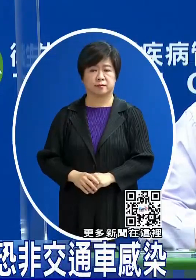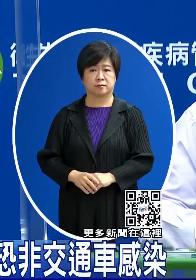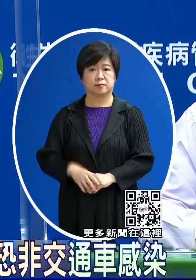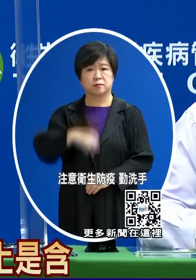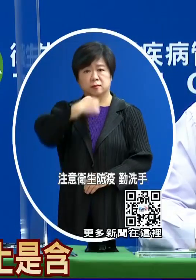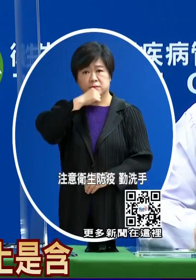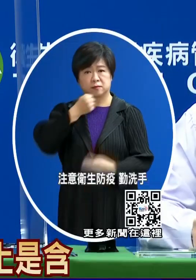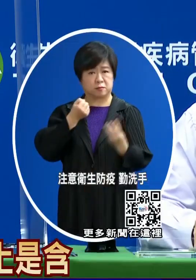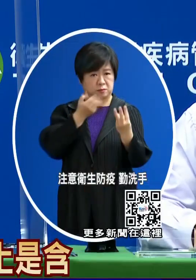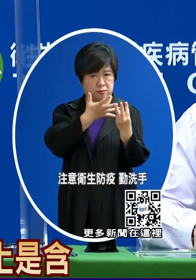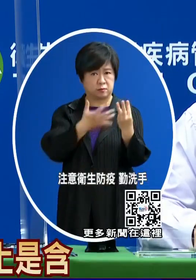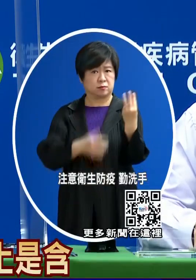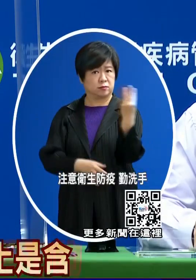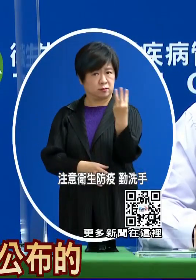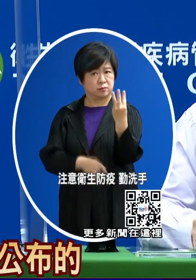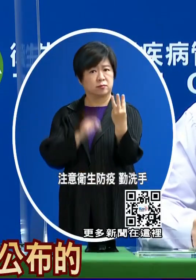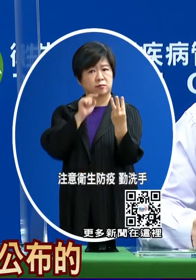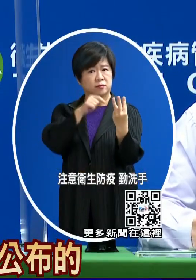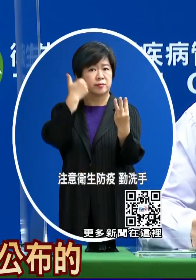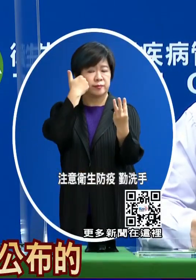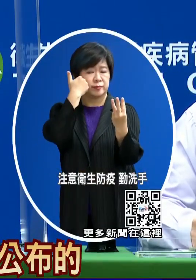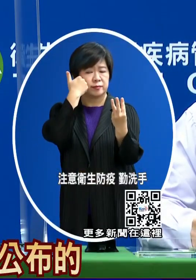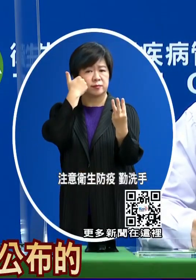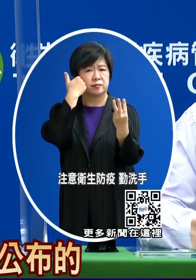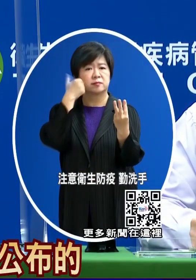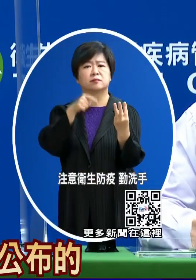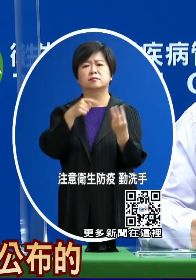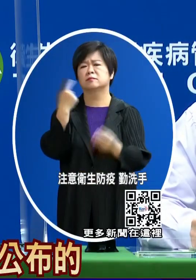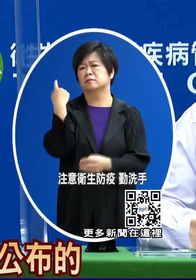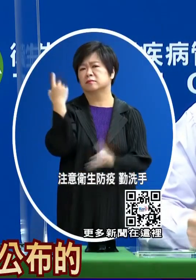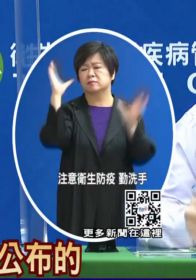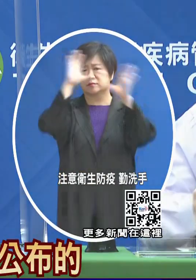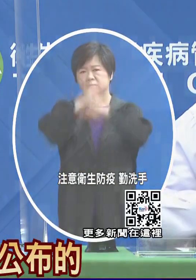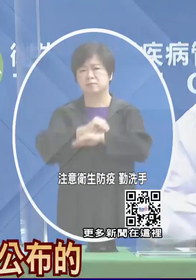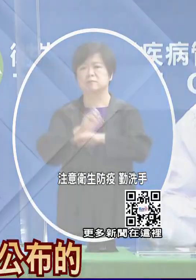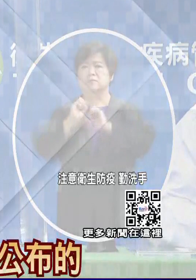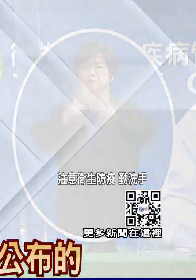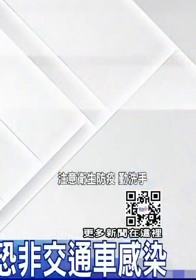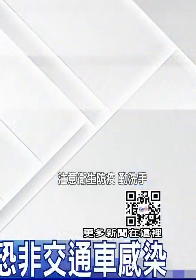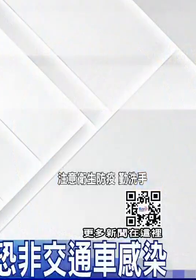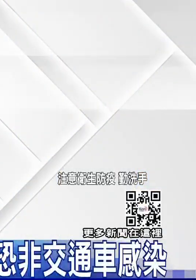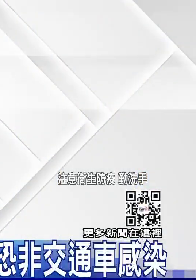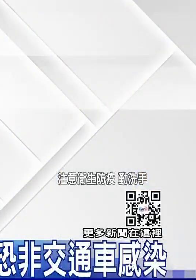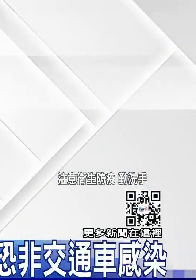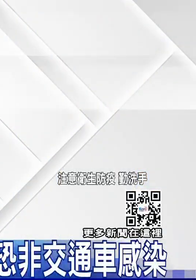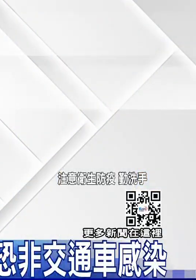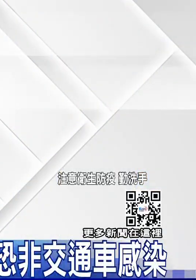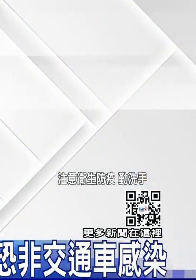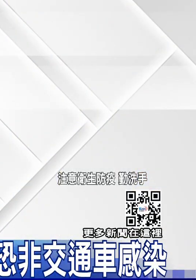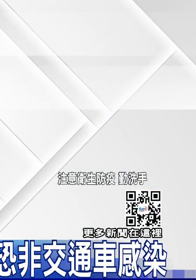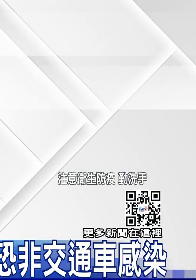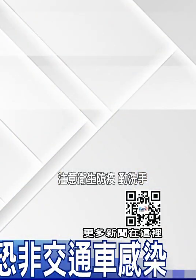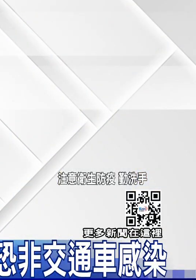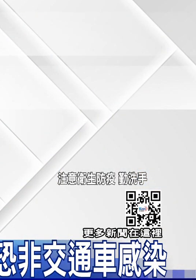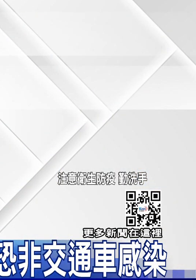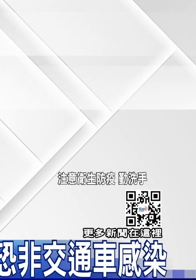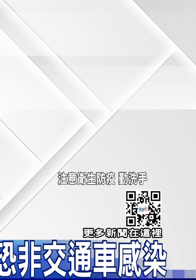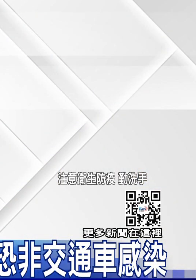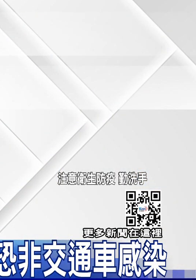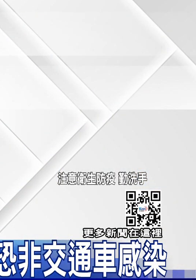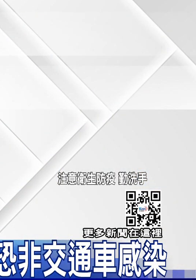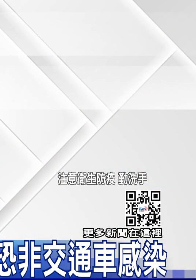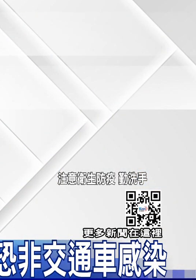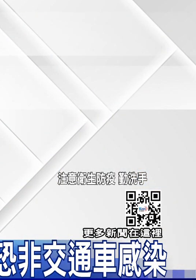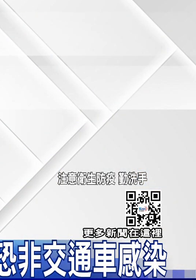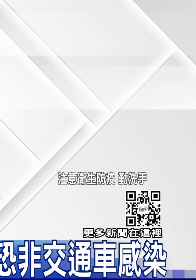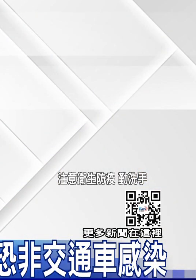案例的本土病例是韩，就应该是昨天晚上也有公布。 桃机累积8人染疫，新增的案17307